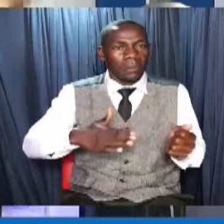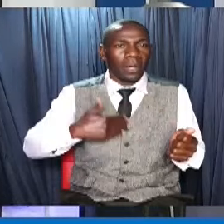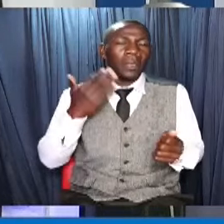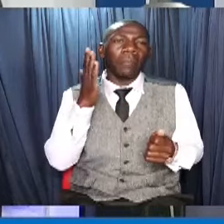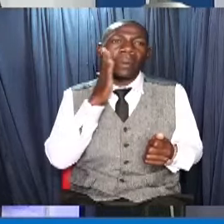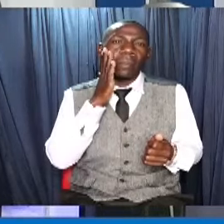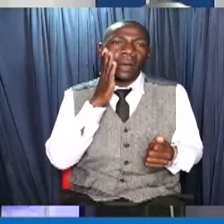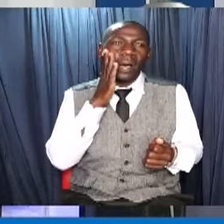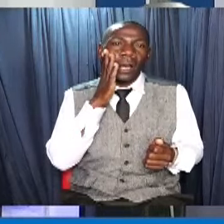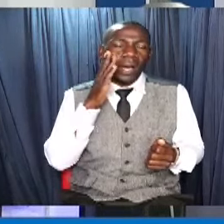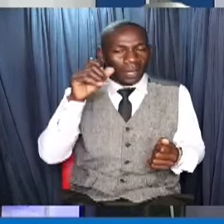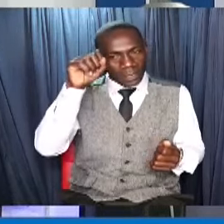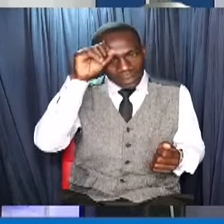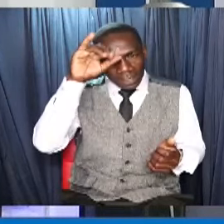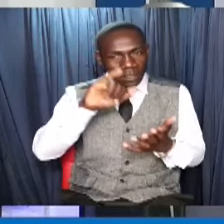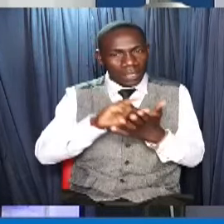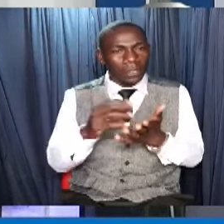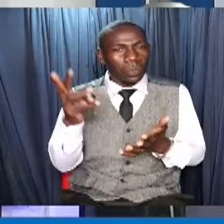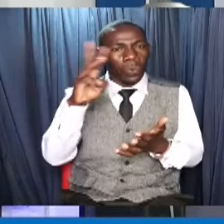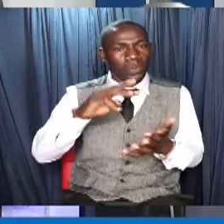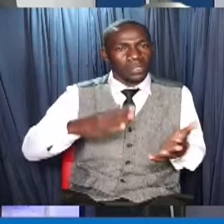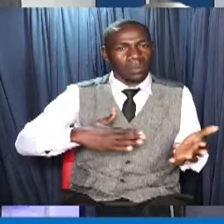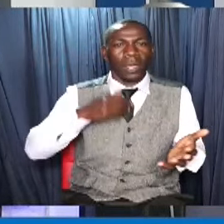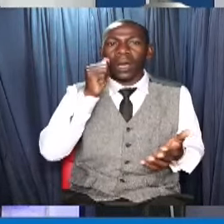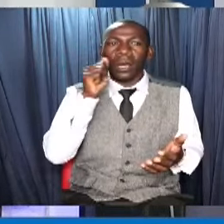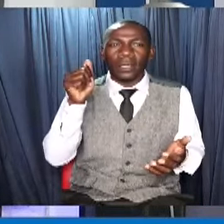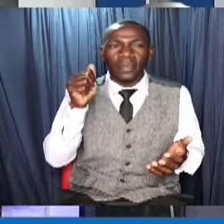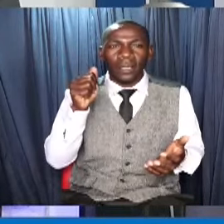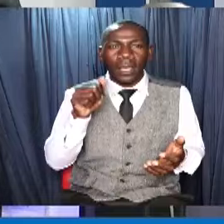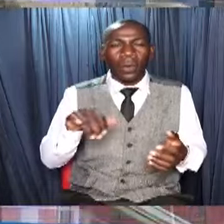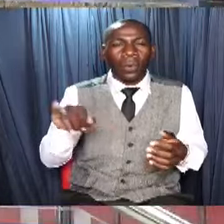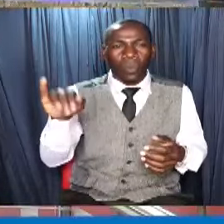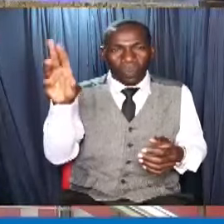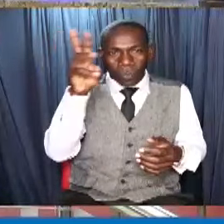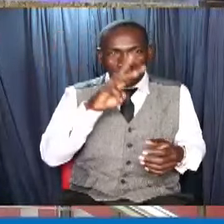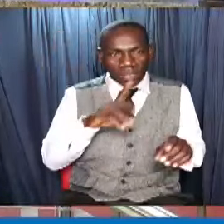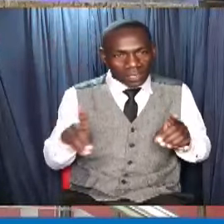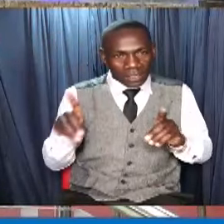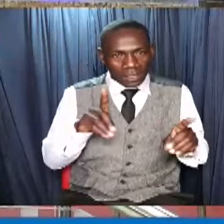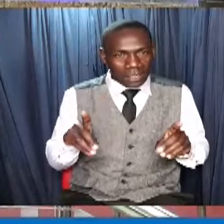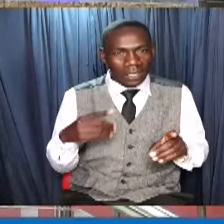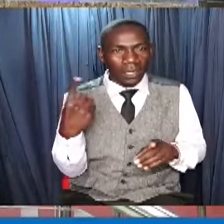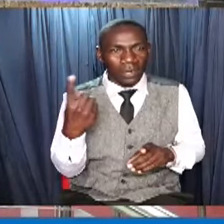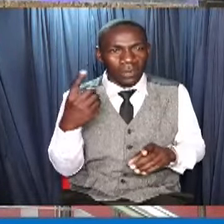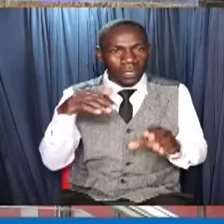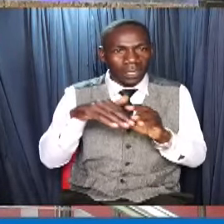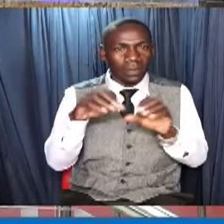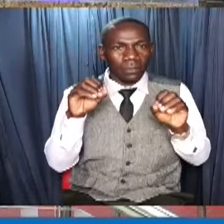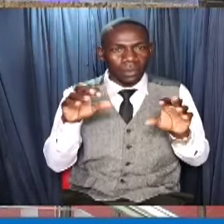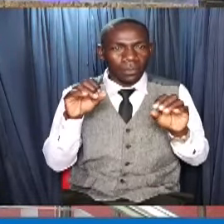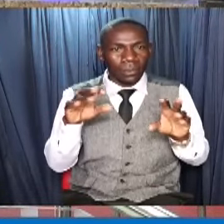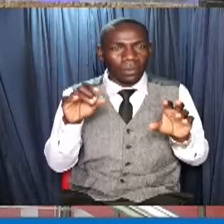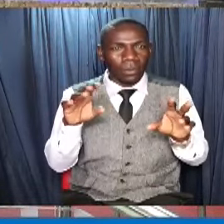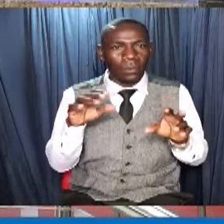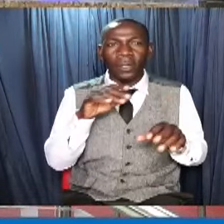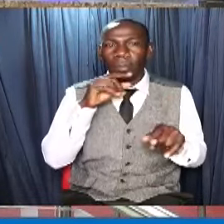was na like my mom. Ninamfahamu ni shangazi yangu. And I knew that she's my auntie. Sasa yuko peke yake. So she was all alone. Maana vijana wengi wa pale ni